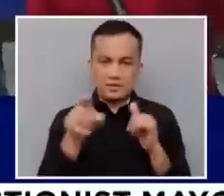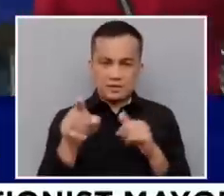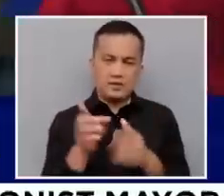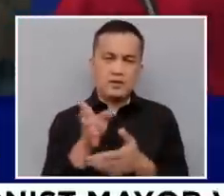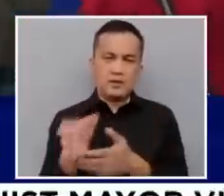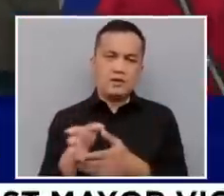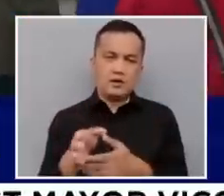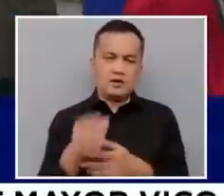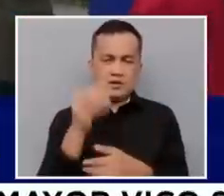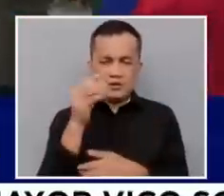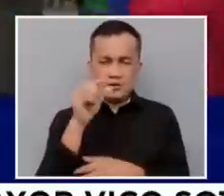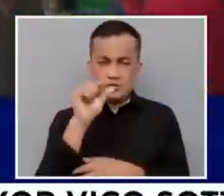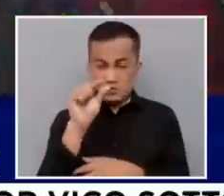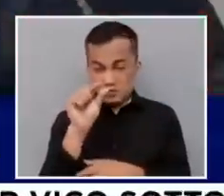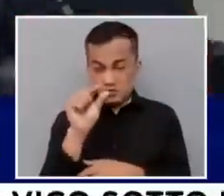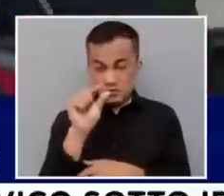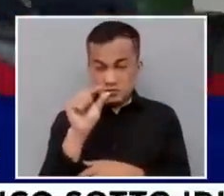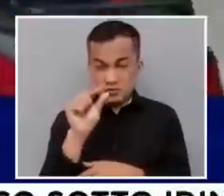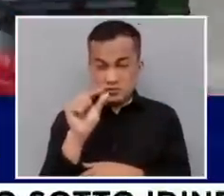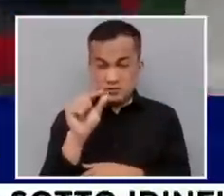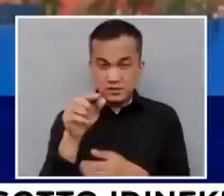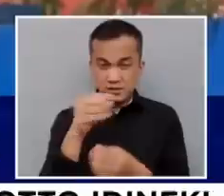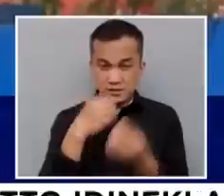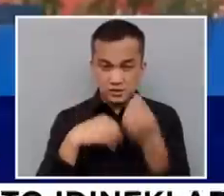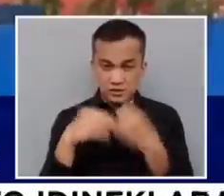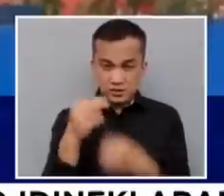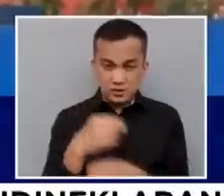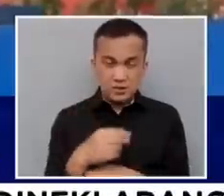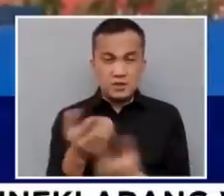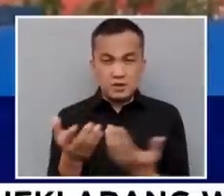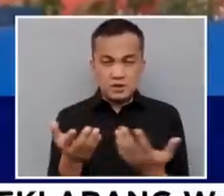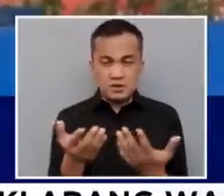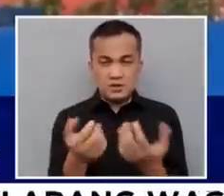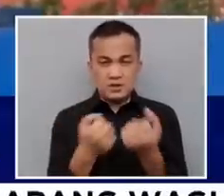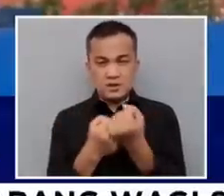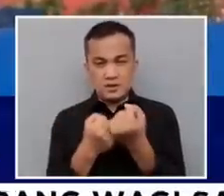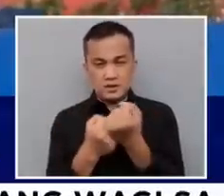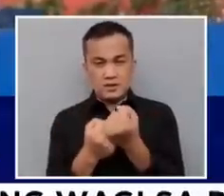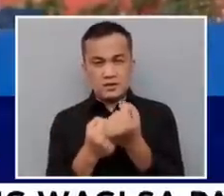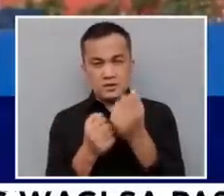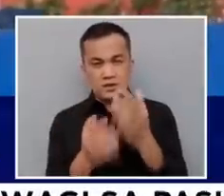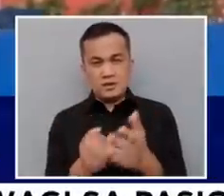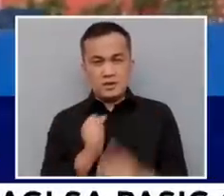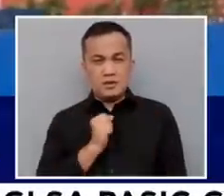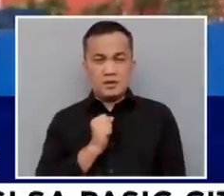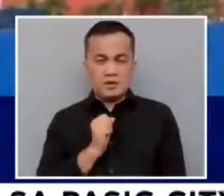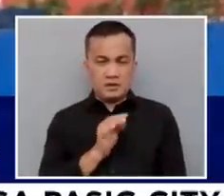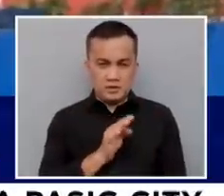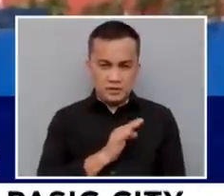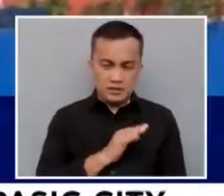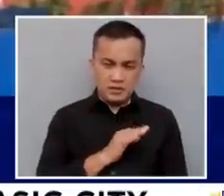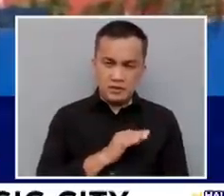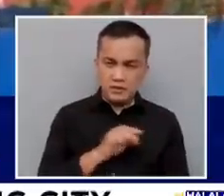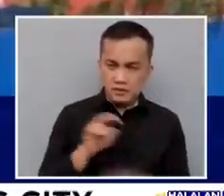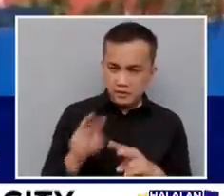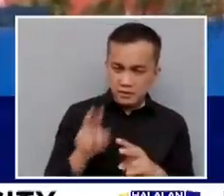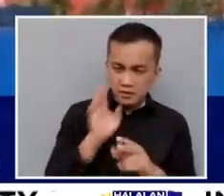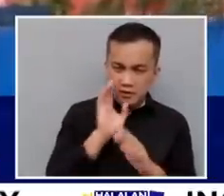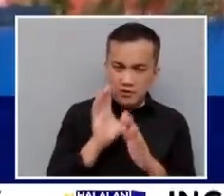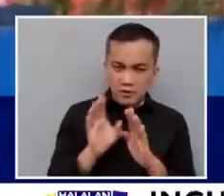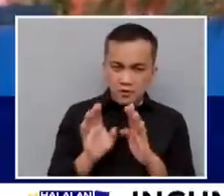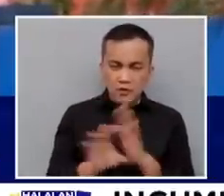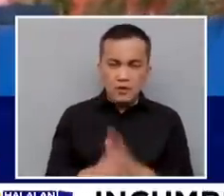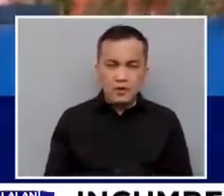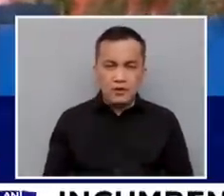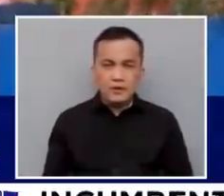Nagkaroon ng konting, syempre pagsasalo-salo sa mga supporters, sa staff niya. Nakakita ako ng mga litrato. At saka